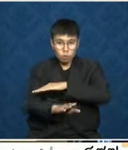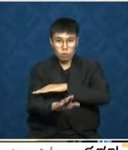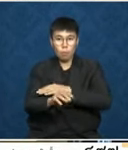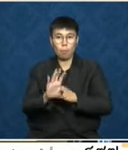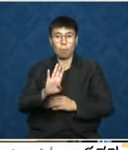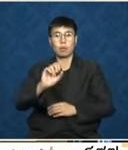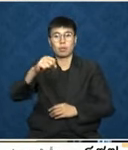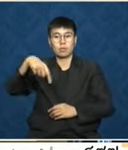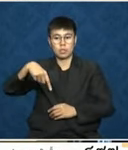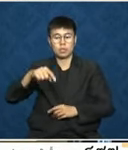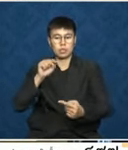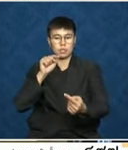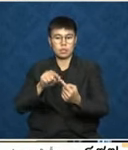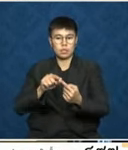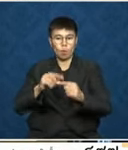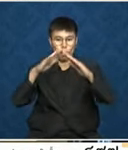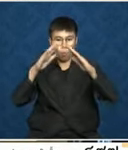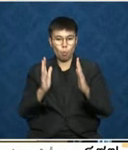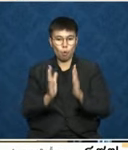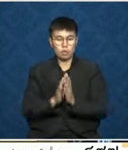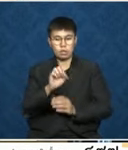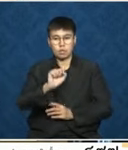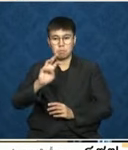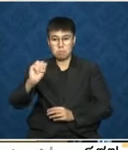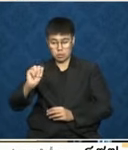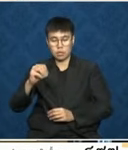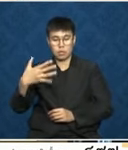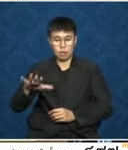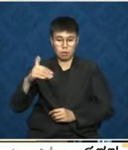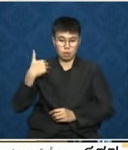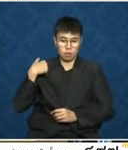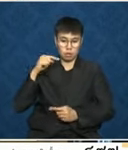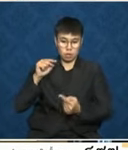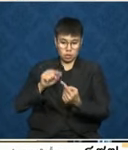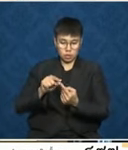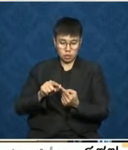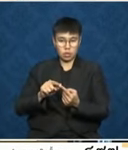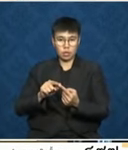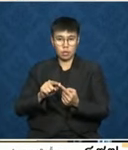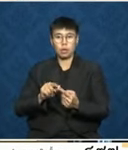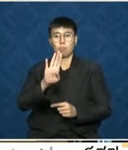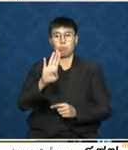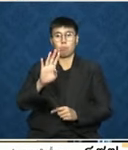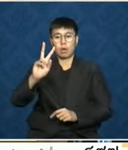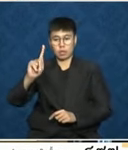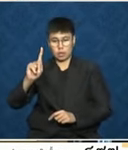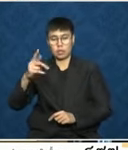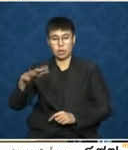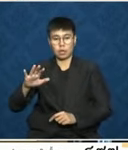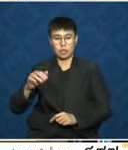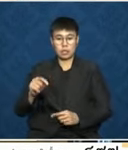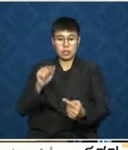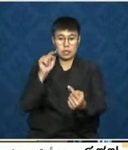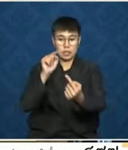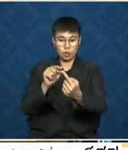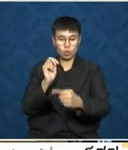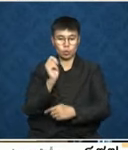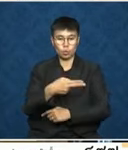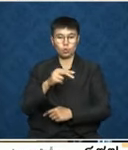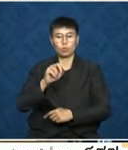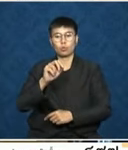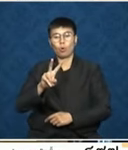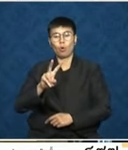จนถึงวัดเสมียรนารีเท่านั้นค่ะแต่ระหว่างวัดเสมียรนารีไปจนถึงสถานีบางเขนต่อไปสถานีทุ่ง 2ห้องต่อ